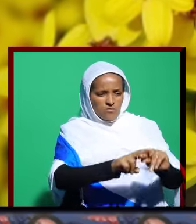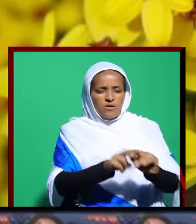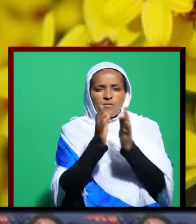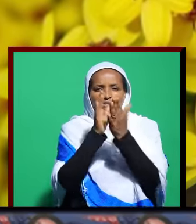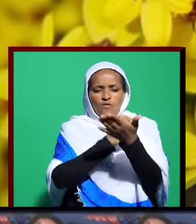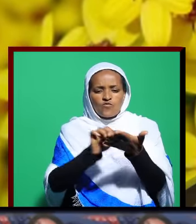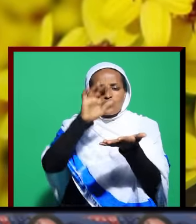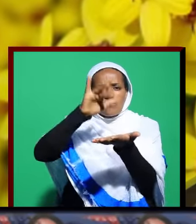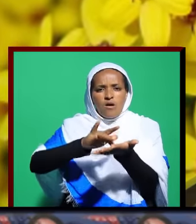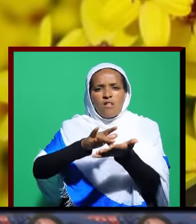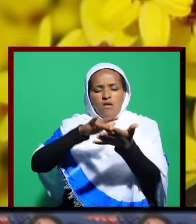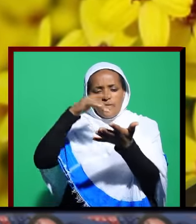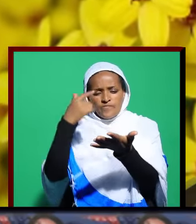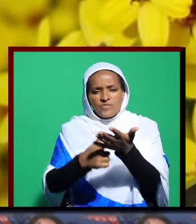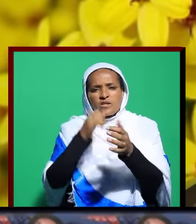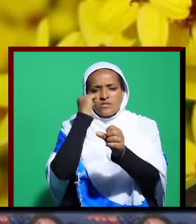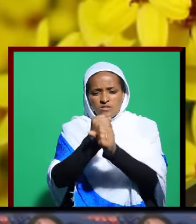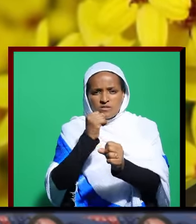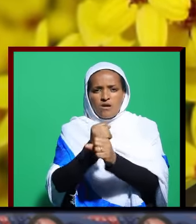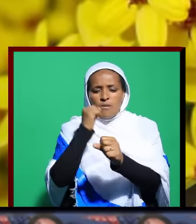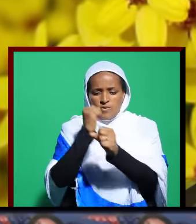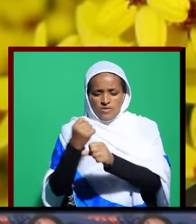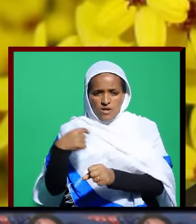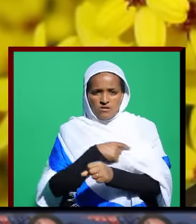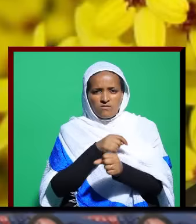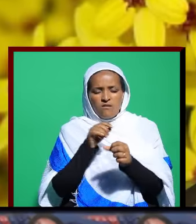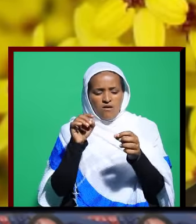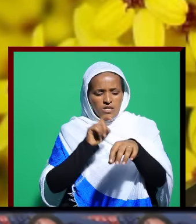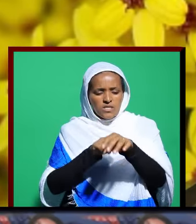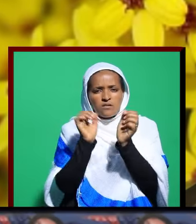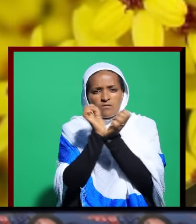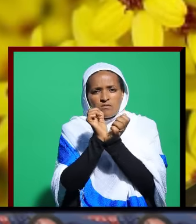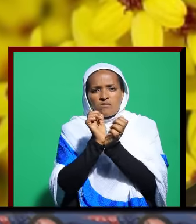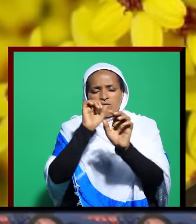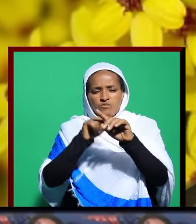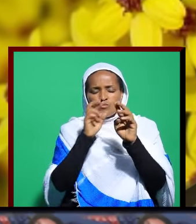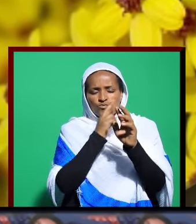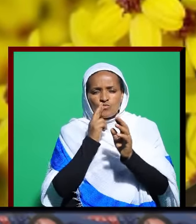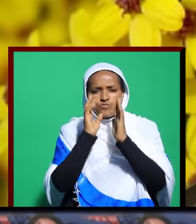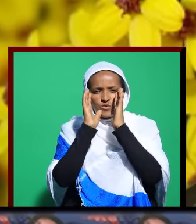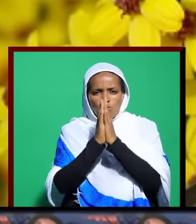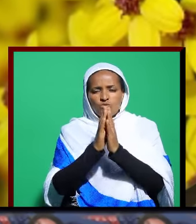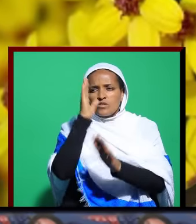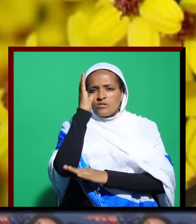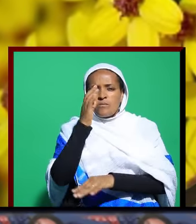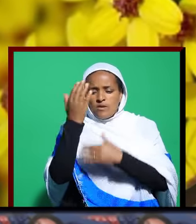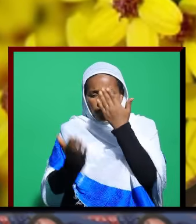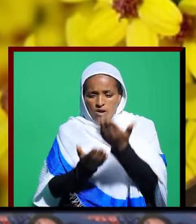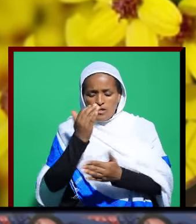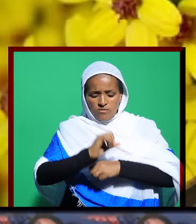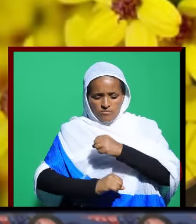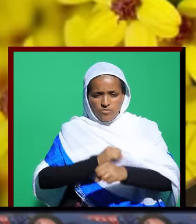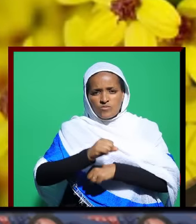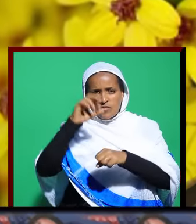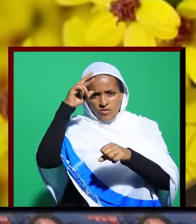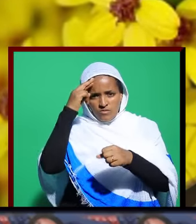አስቀምጦልናል። መጽሐፍ ቅዱስ ማዕከል ነው። ስለዚህ እነዛን ስራዎች በመስራት የምንጠመድ ከሆነ በመጾም በመጸለይ እግዚአብሔርን በማገልገል ወደ እግዚአብሔር